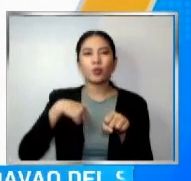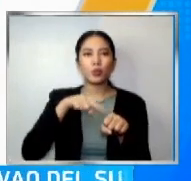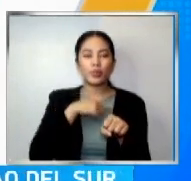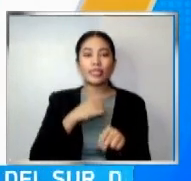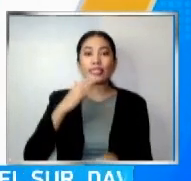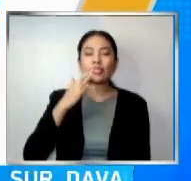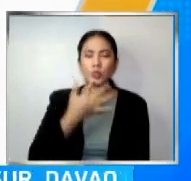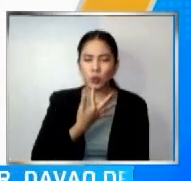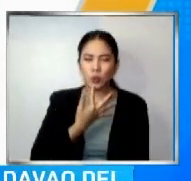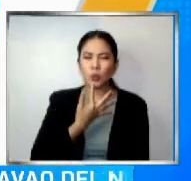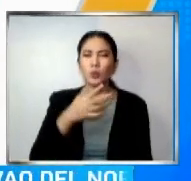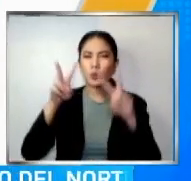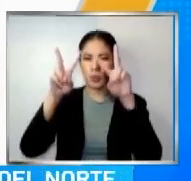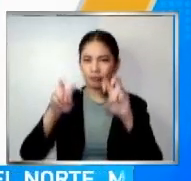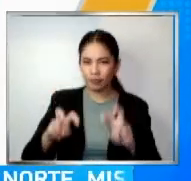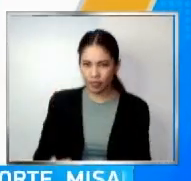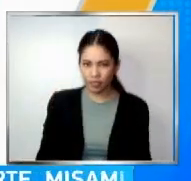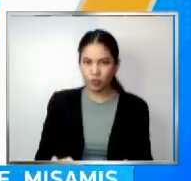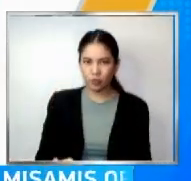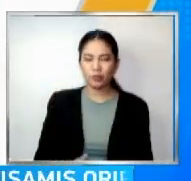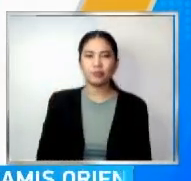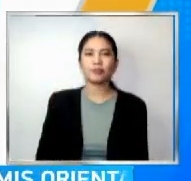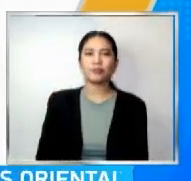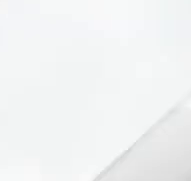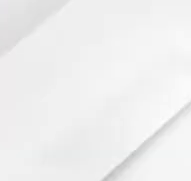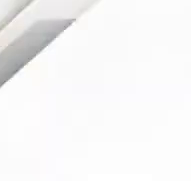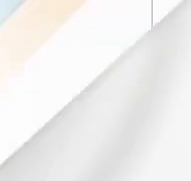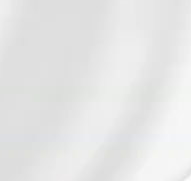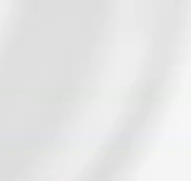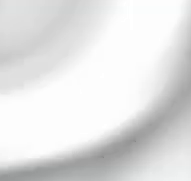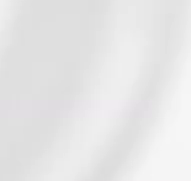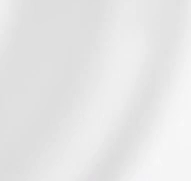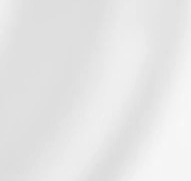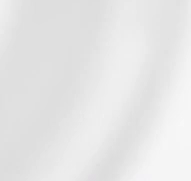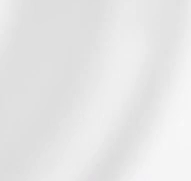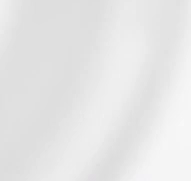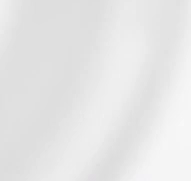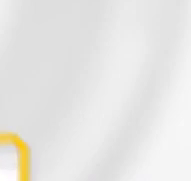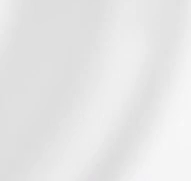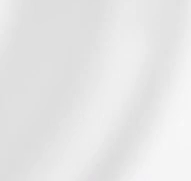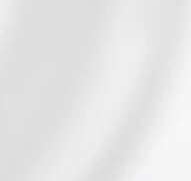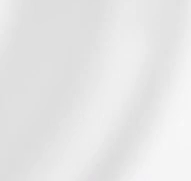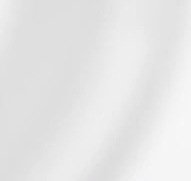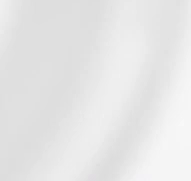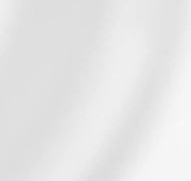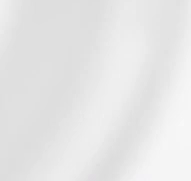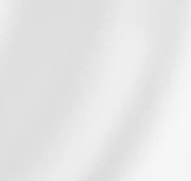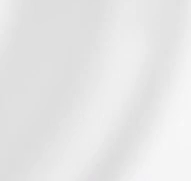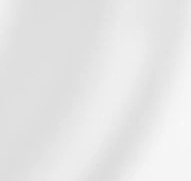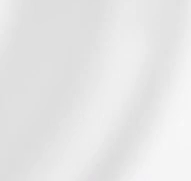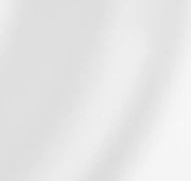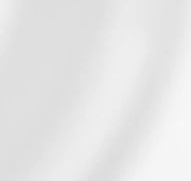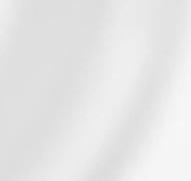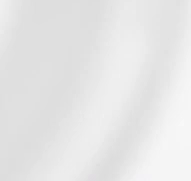iimbestigahin po namin. Mav Gonzalez, GMA News. I am ready! GMA